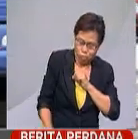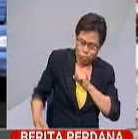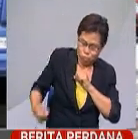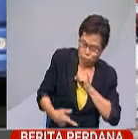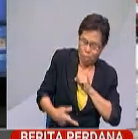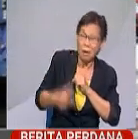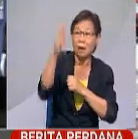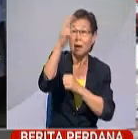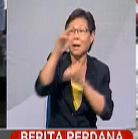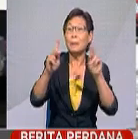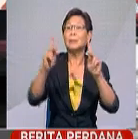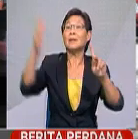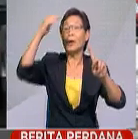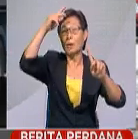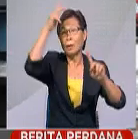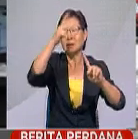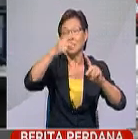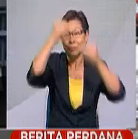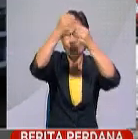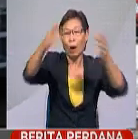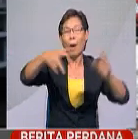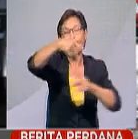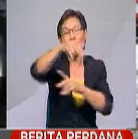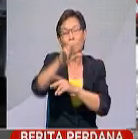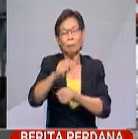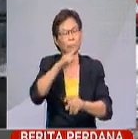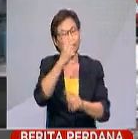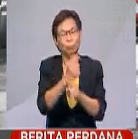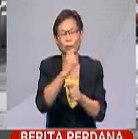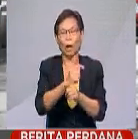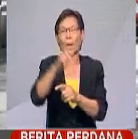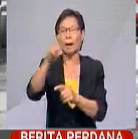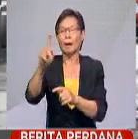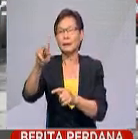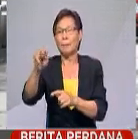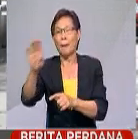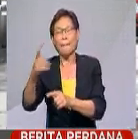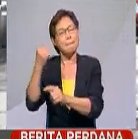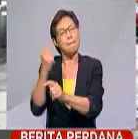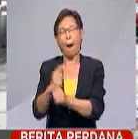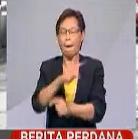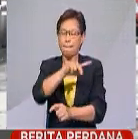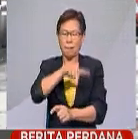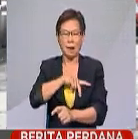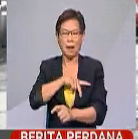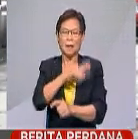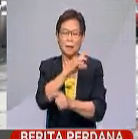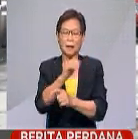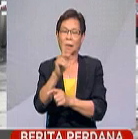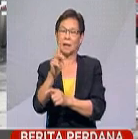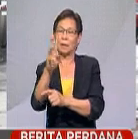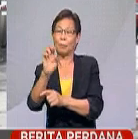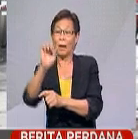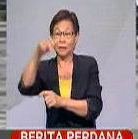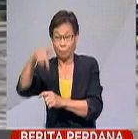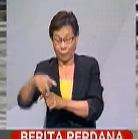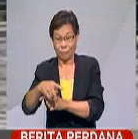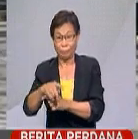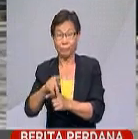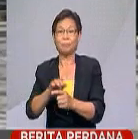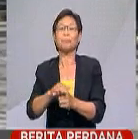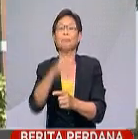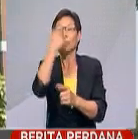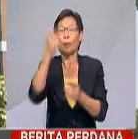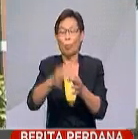Khamis lalu, kerajaan mengumumkan Lebuh Raya Plus kekal milik Khazanah Nasional Berhad dan KWSP sebagai timbal balas